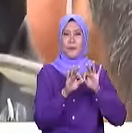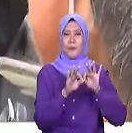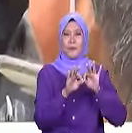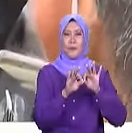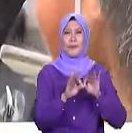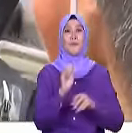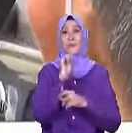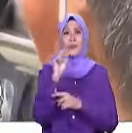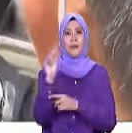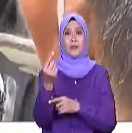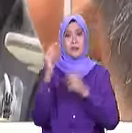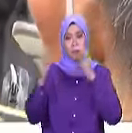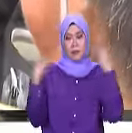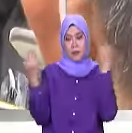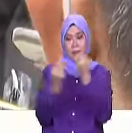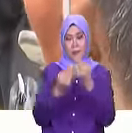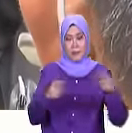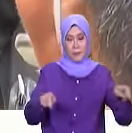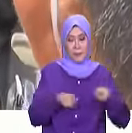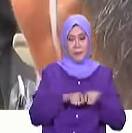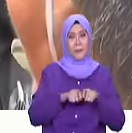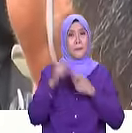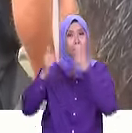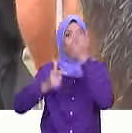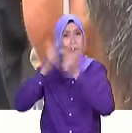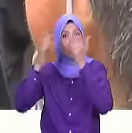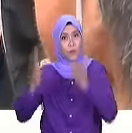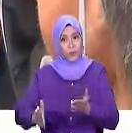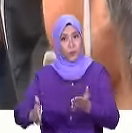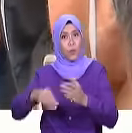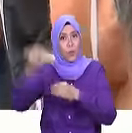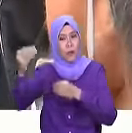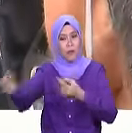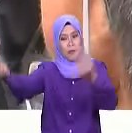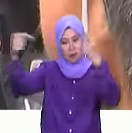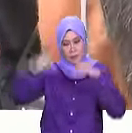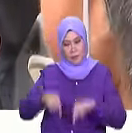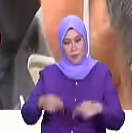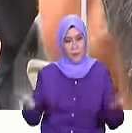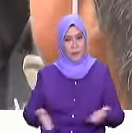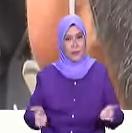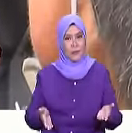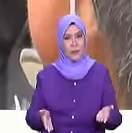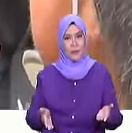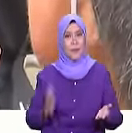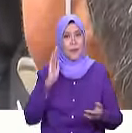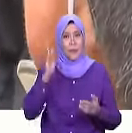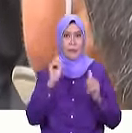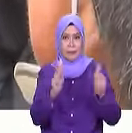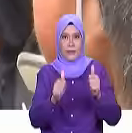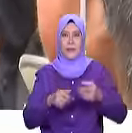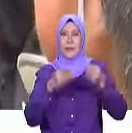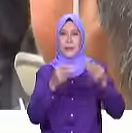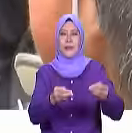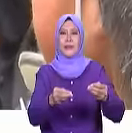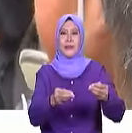bukan saja masyarakat tempatan, pelancong-pelancong daripada luar pun datang di sini dan kita akan beri keutamaan